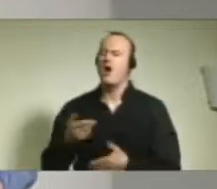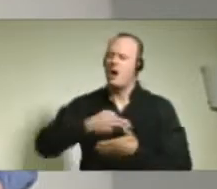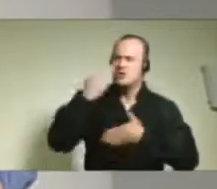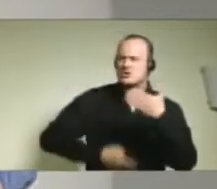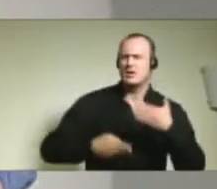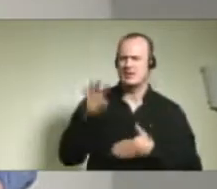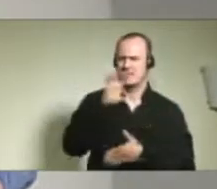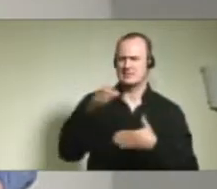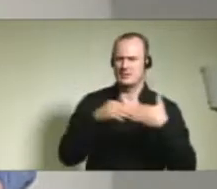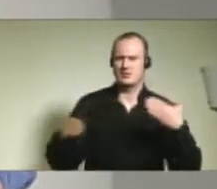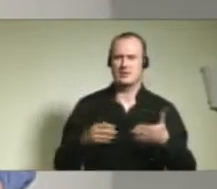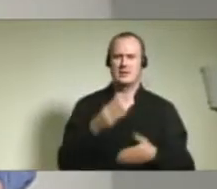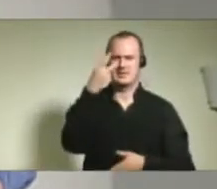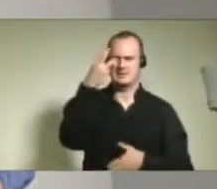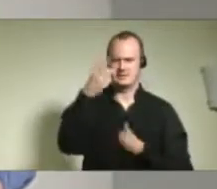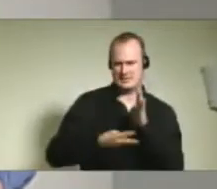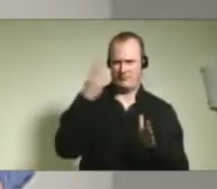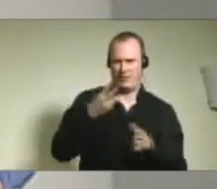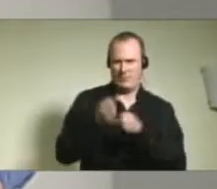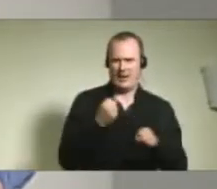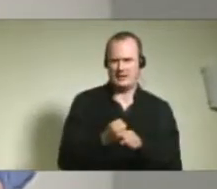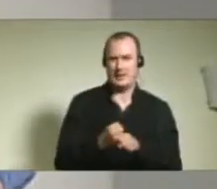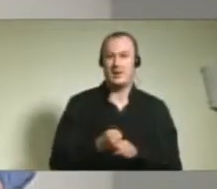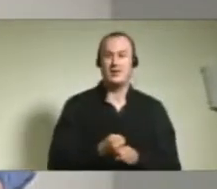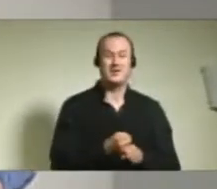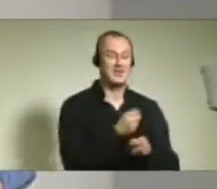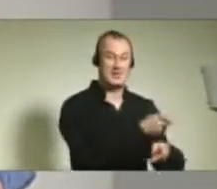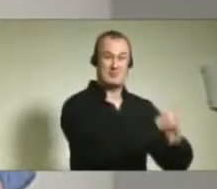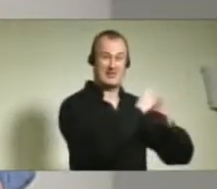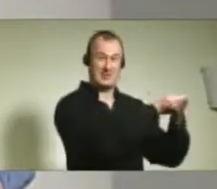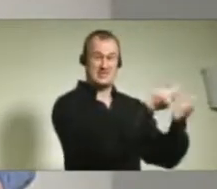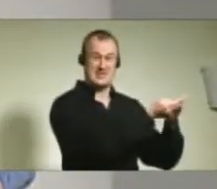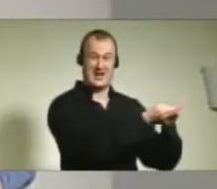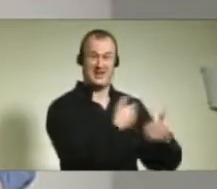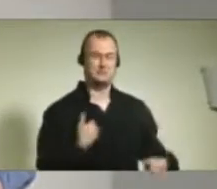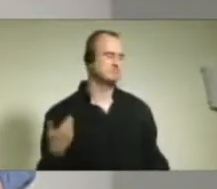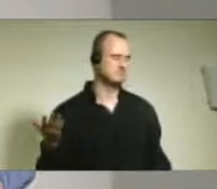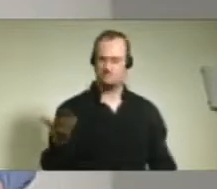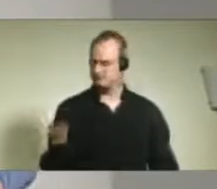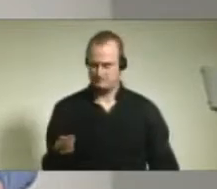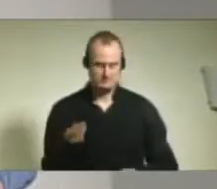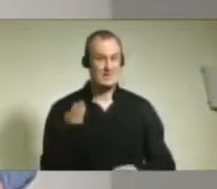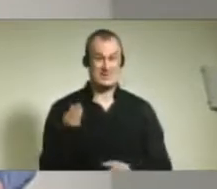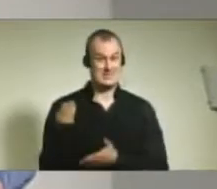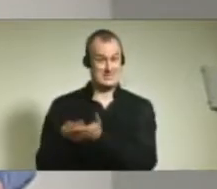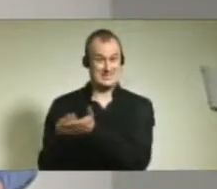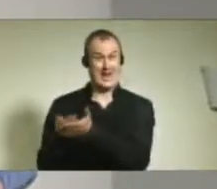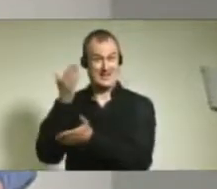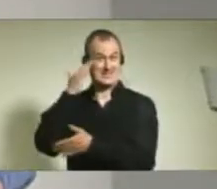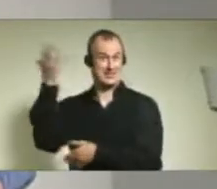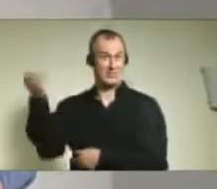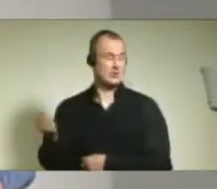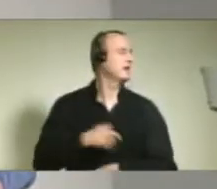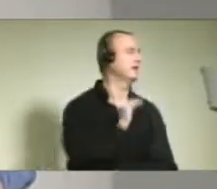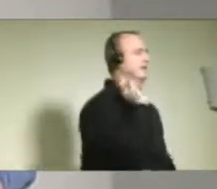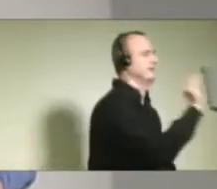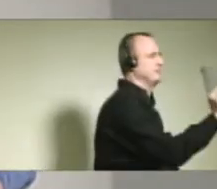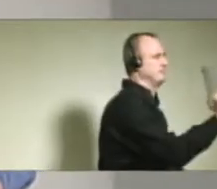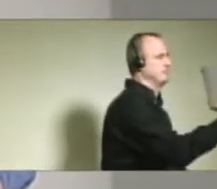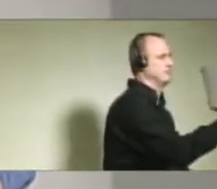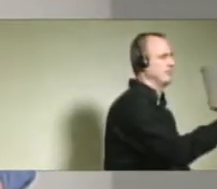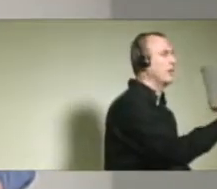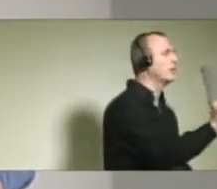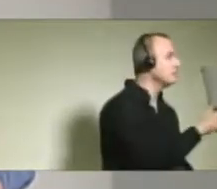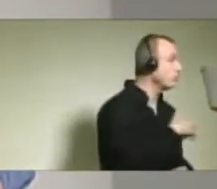elle s'adresse à un de ses prêteurs sur salaire. Et pour obtenir une avance sur sa paye, on